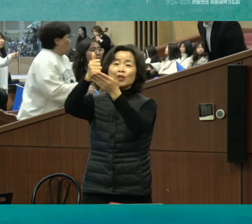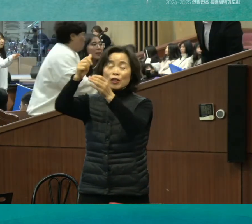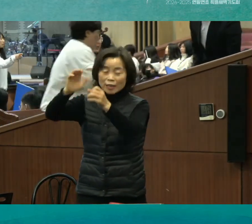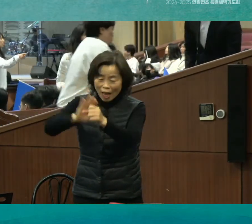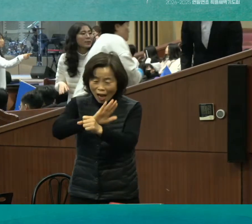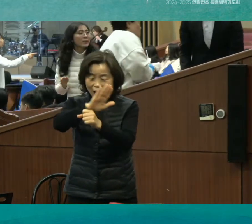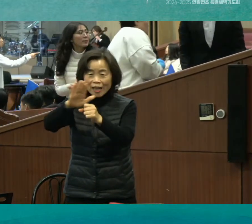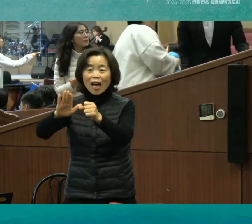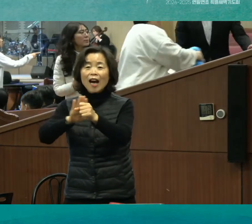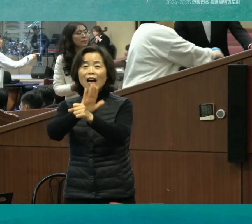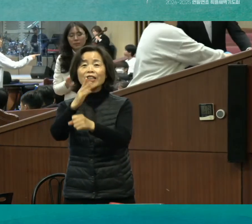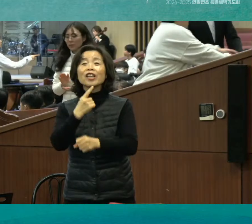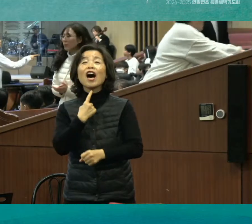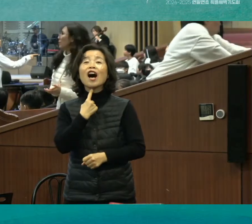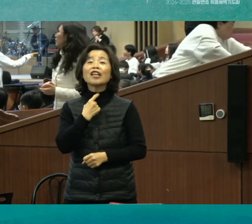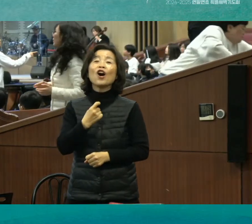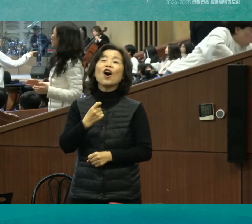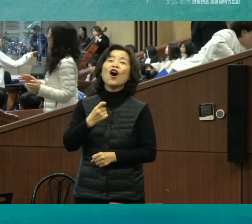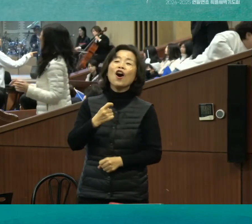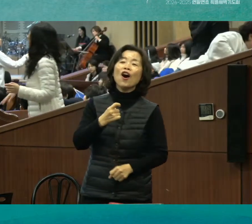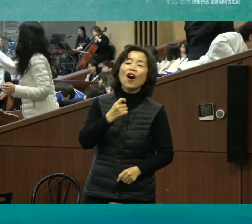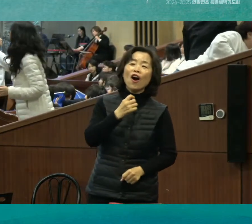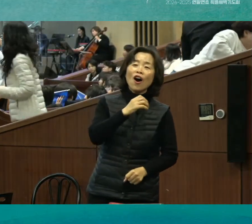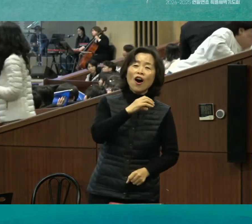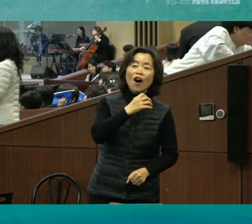주를 사랑한다고